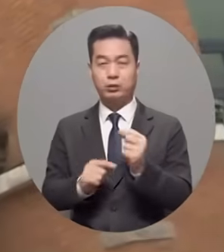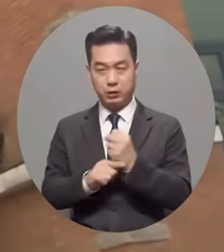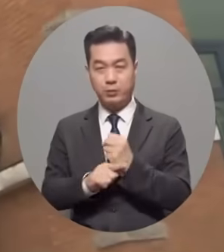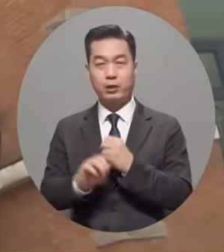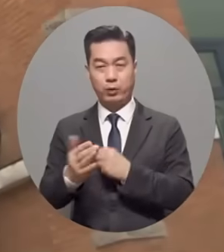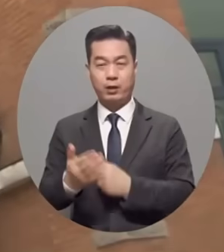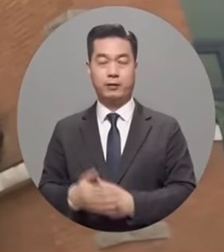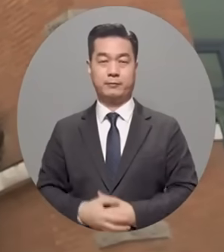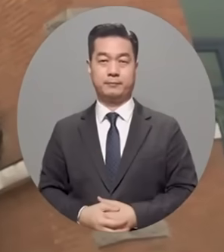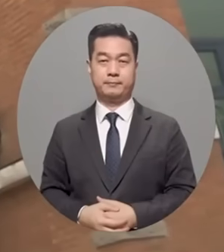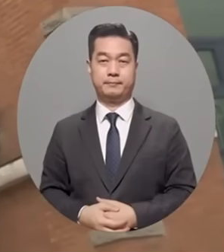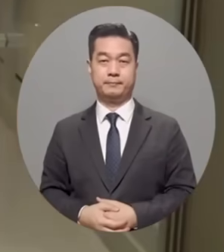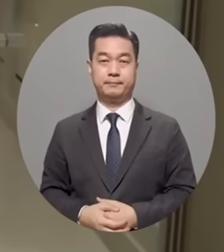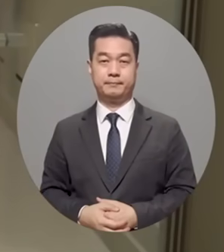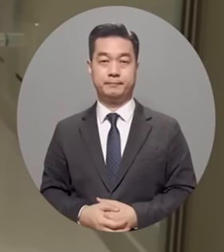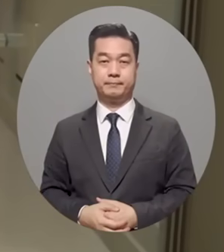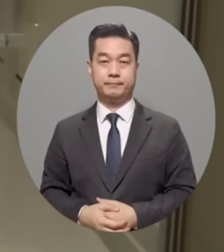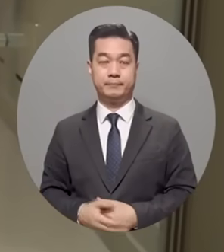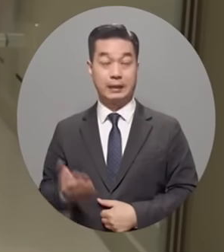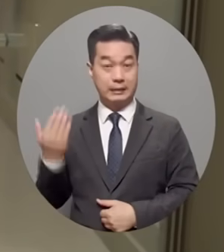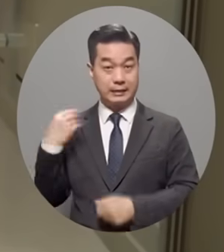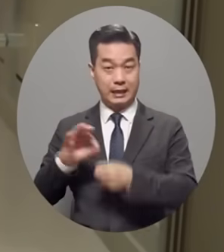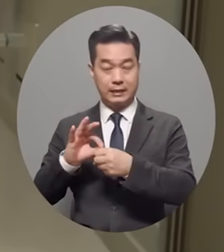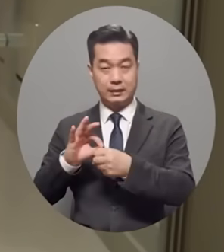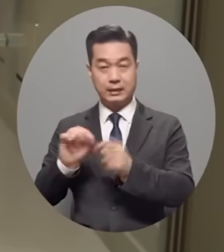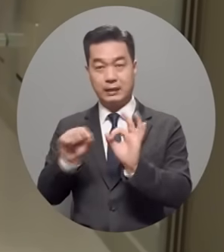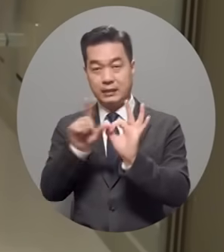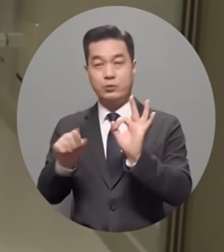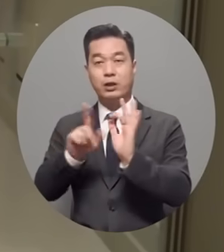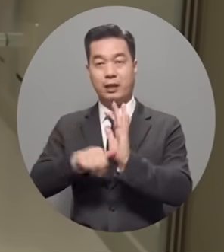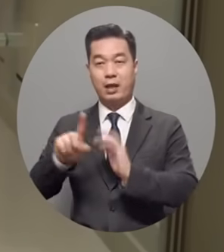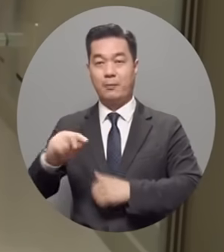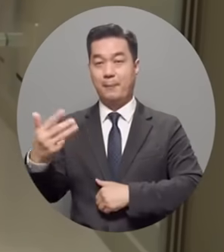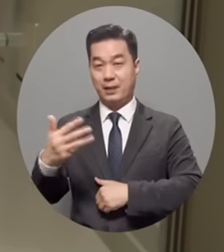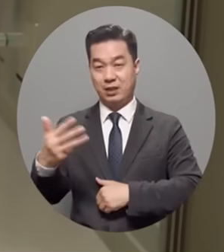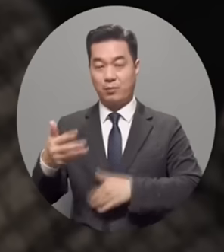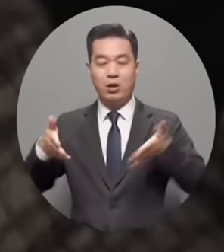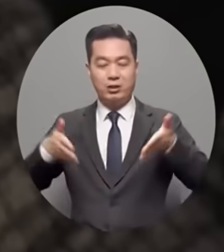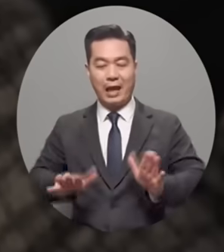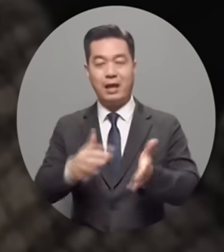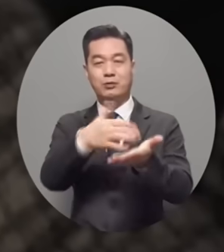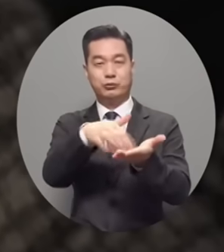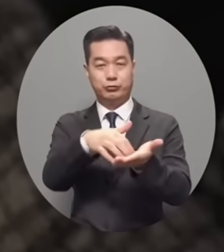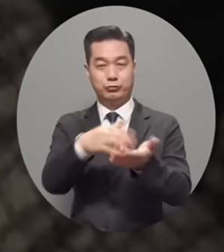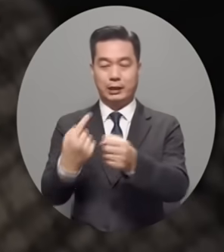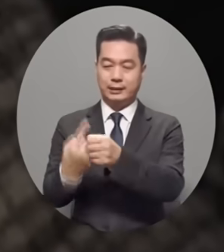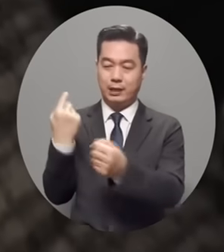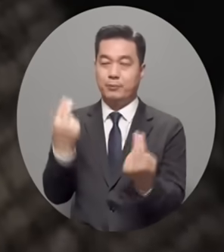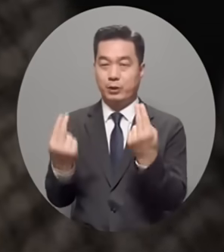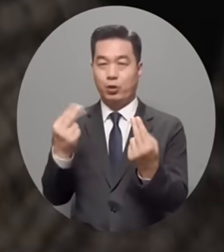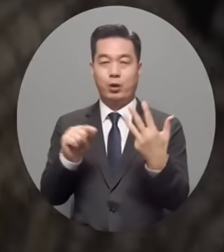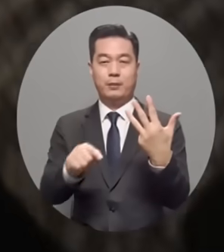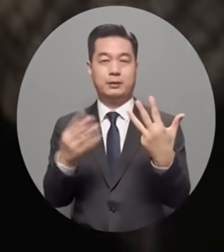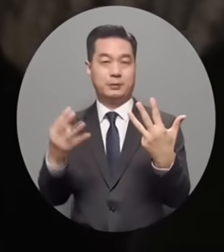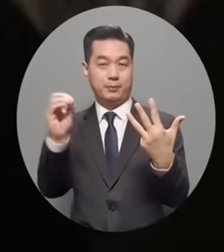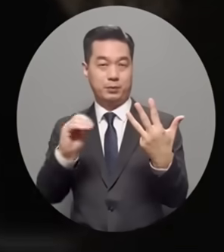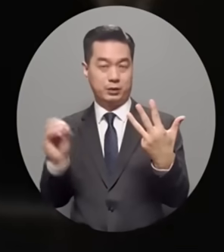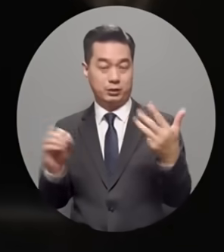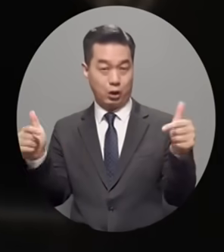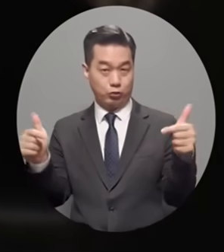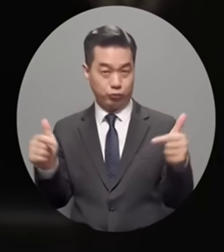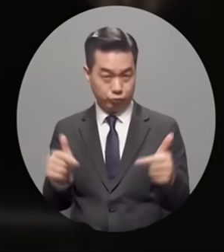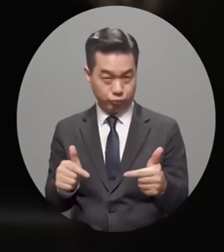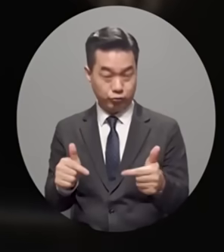보여줍니다. 지난 10월에는 1만 8천여 명이 태어났습니다. 1년 전보다 8.4% 떨어져